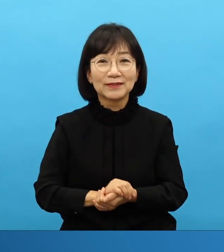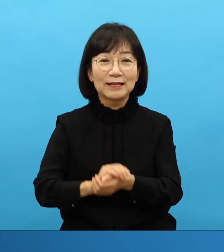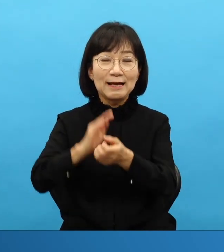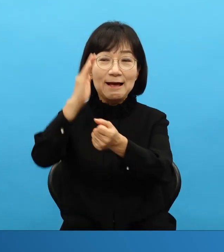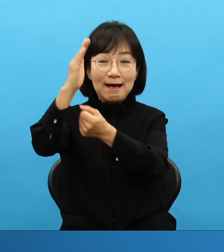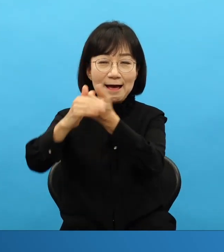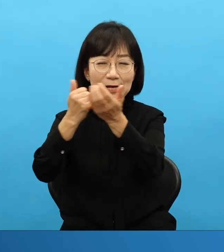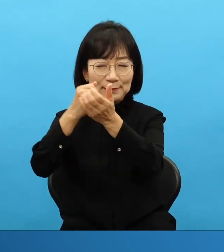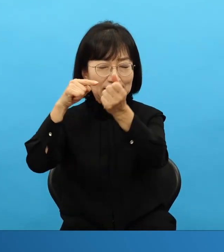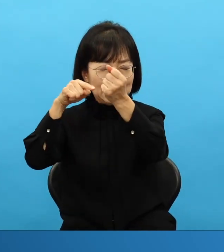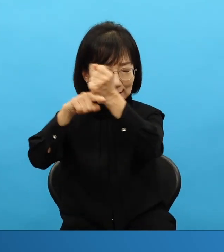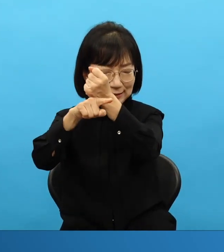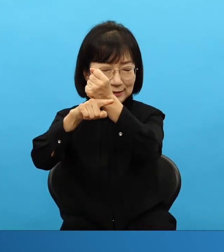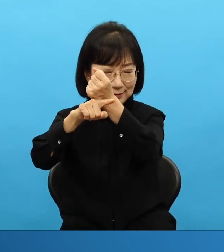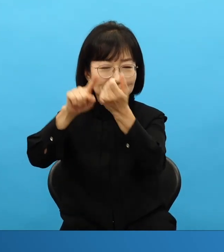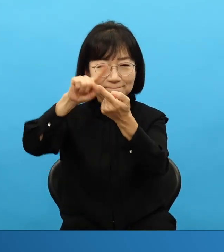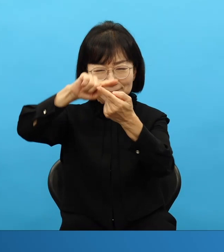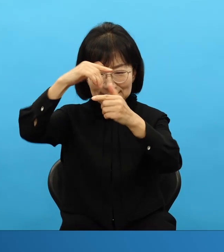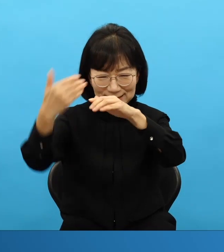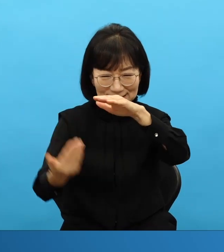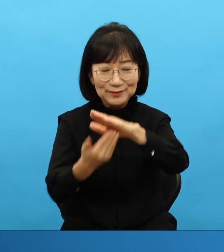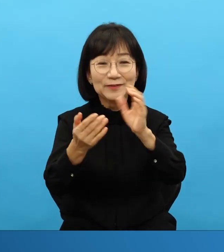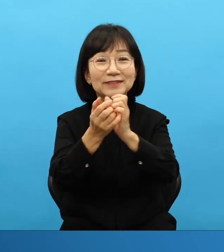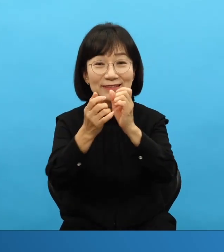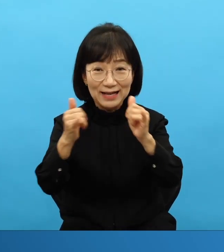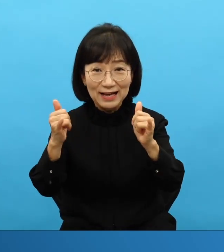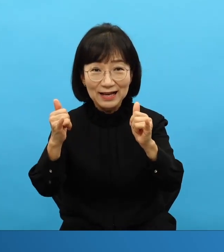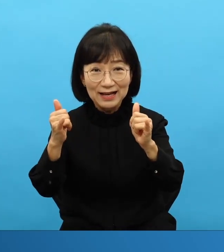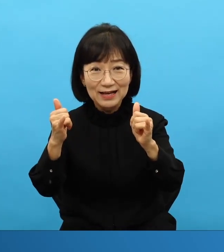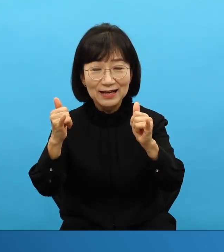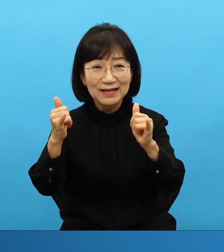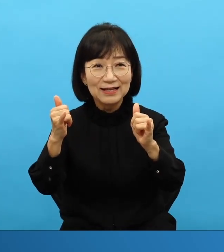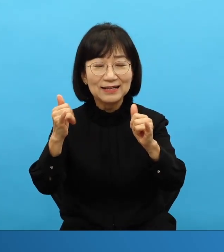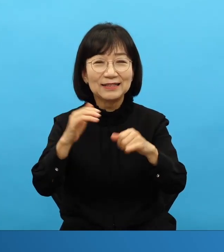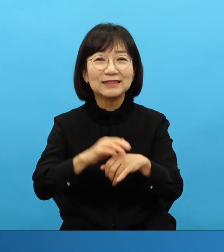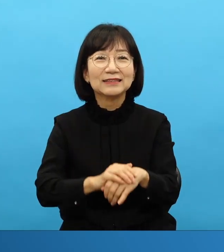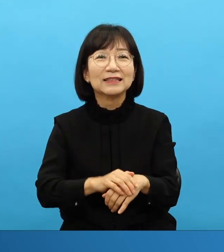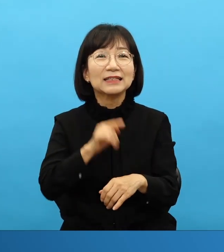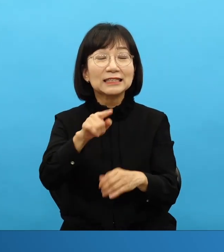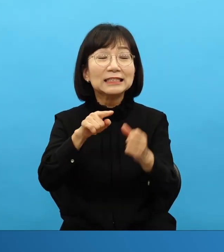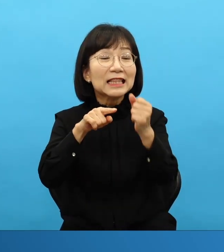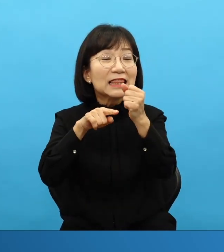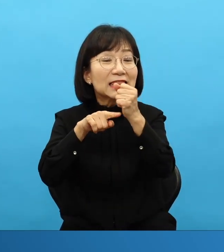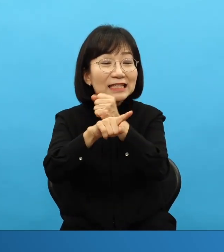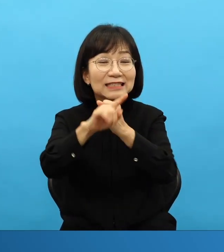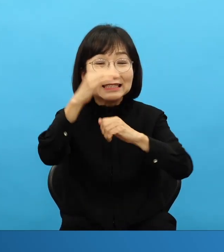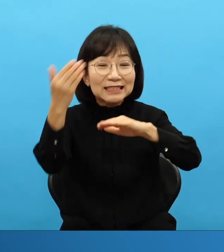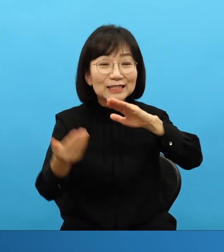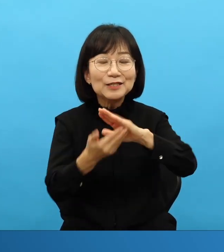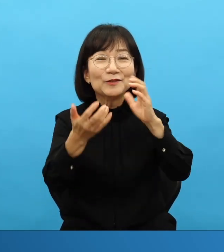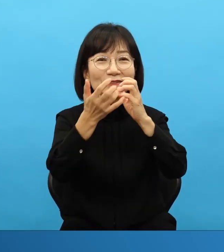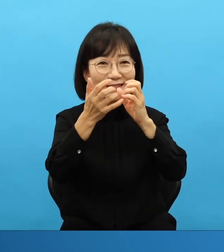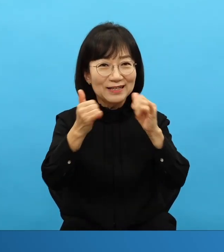뜻을 이루는 자. 成就神旨意的人， 그 뜻을 이루는 자는 이 속에 있습니다. 成就神旨意的人，他会在这个之